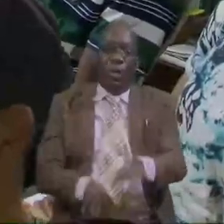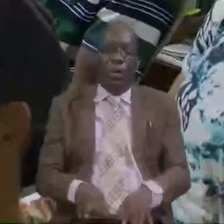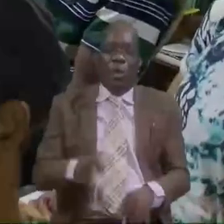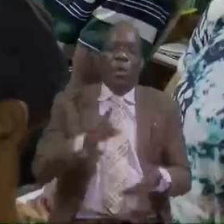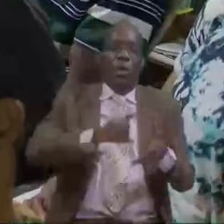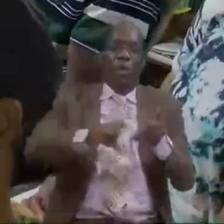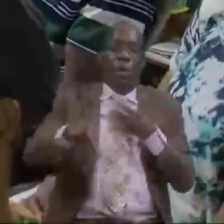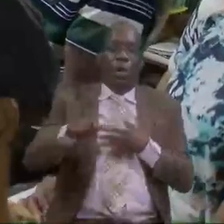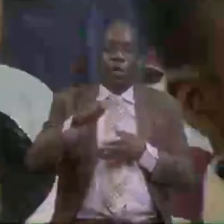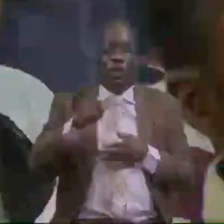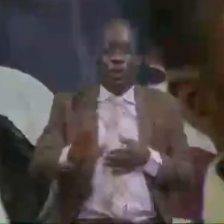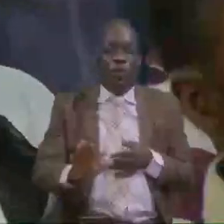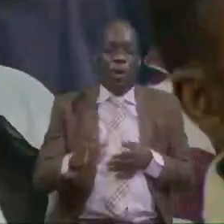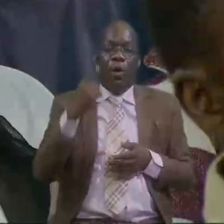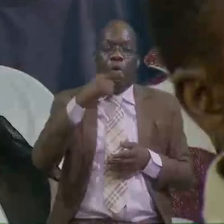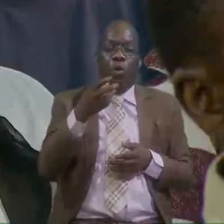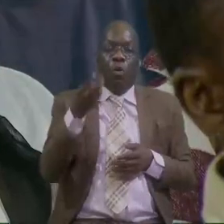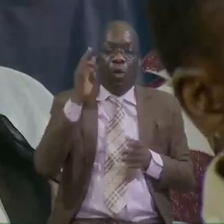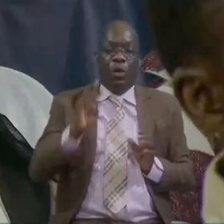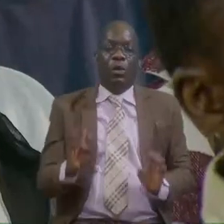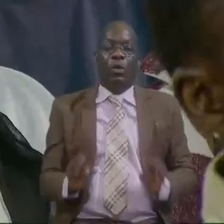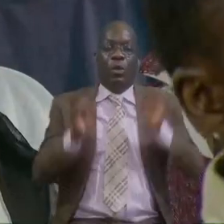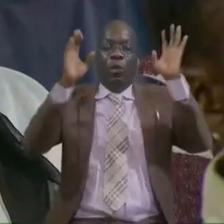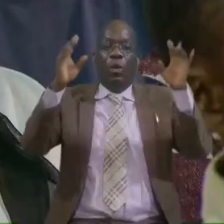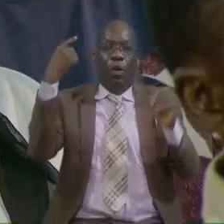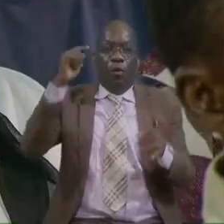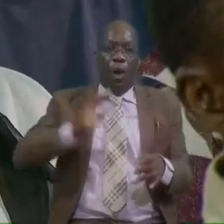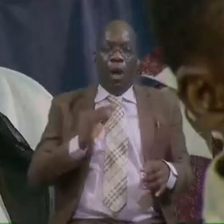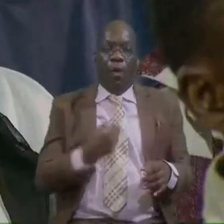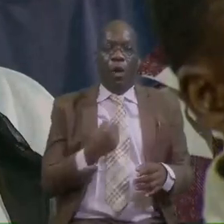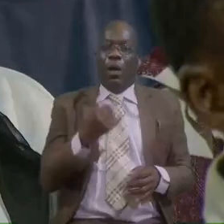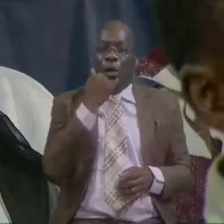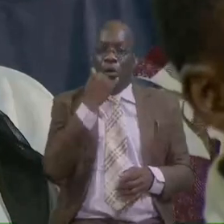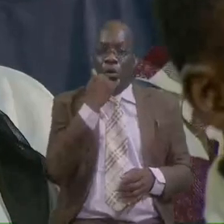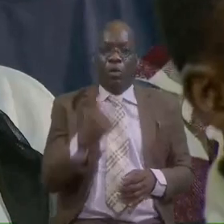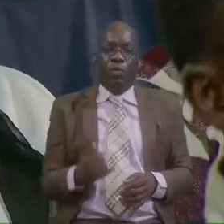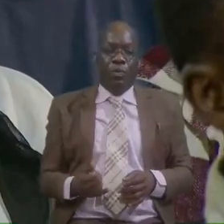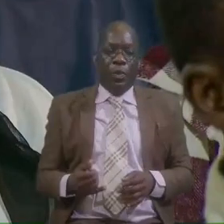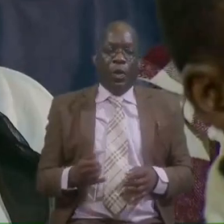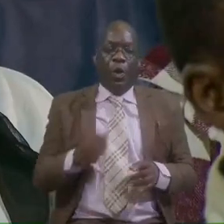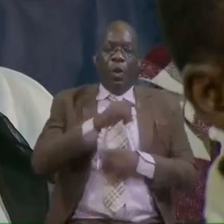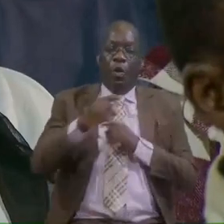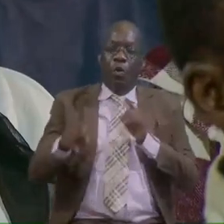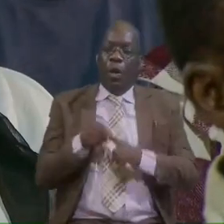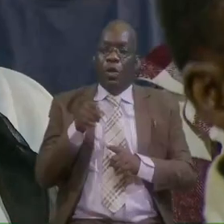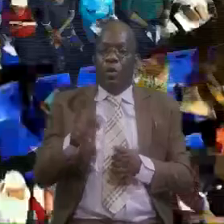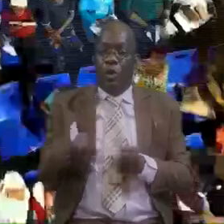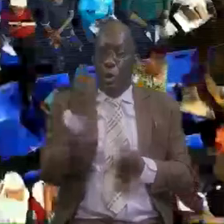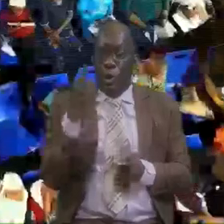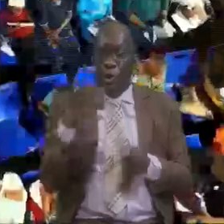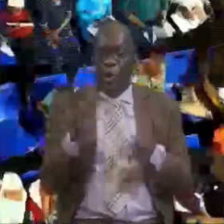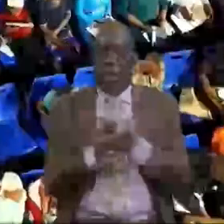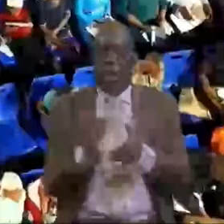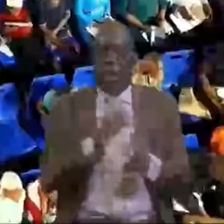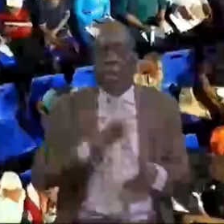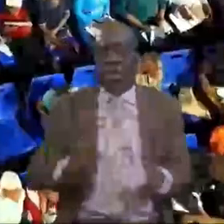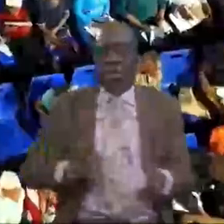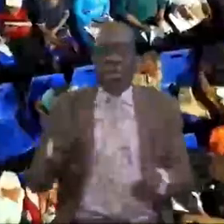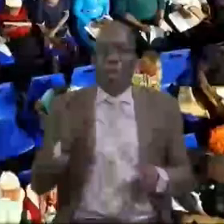verset 25, lequel a été livré pour nos offenses. Quand tu comprends que Christ, le